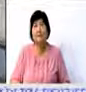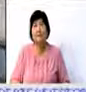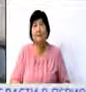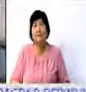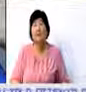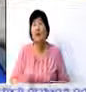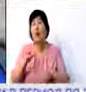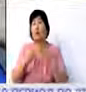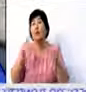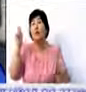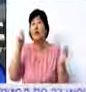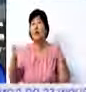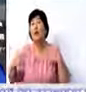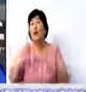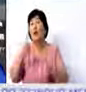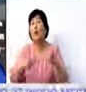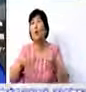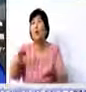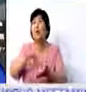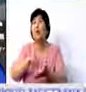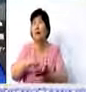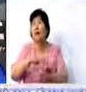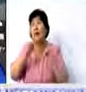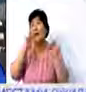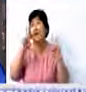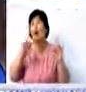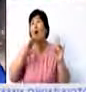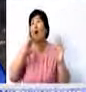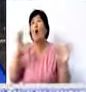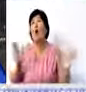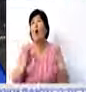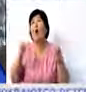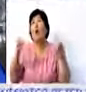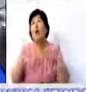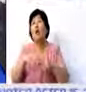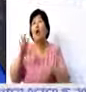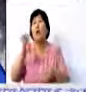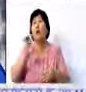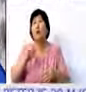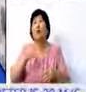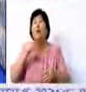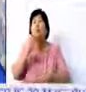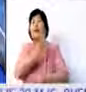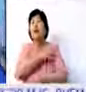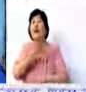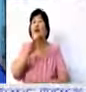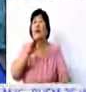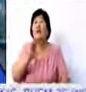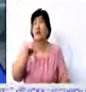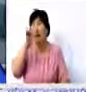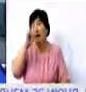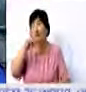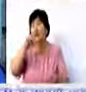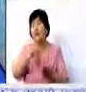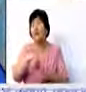международном фестивале конкурсе приняли участие известные хоровые коллективы из оренбурга казани санкт-петербурга саратова казахстан